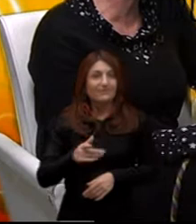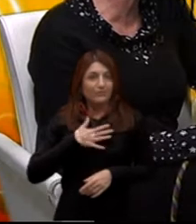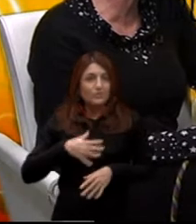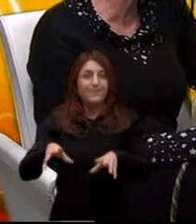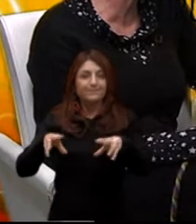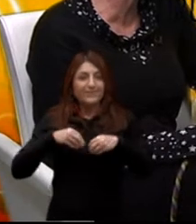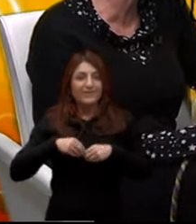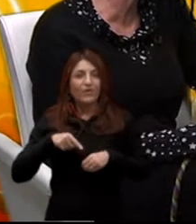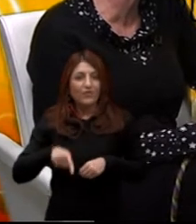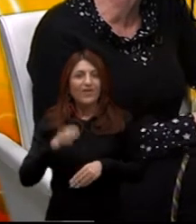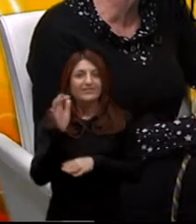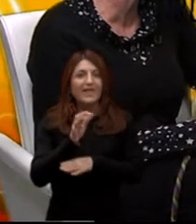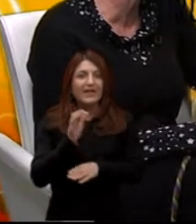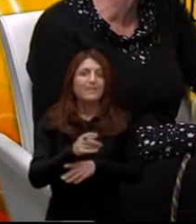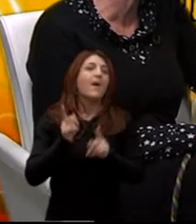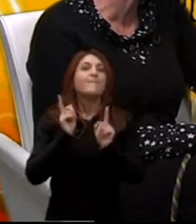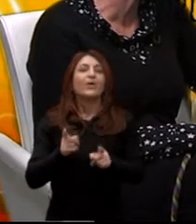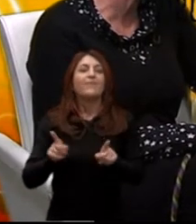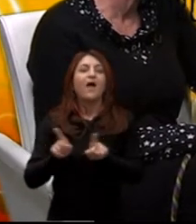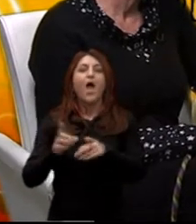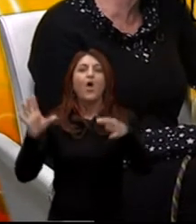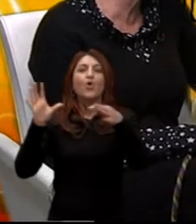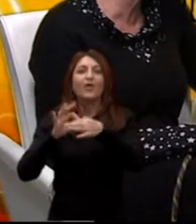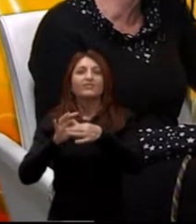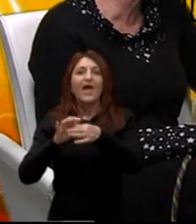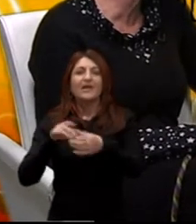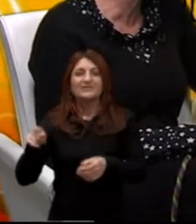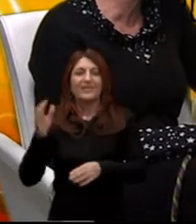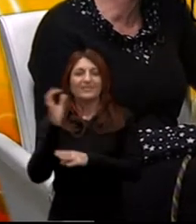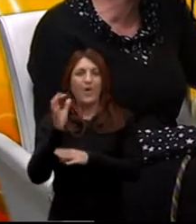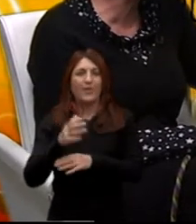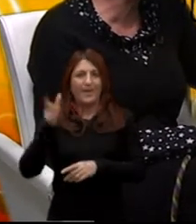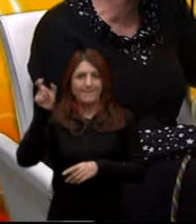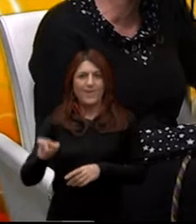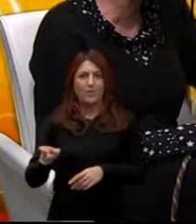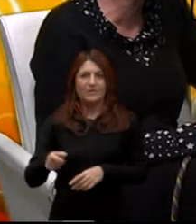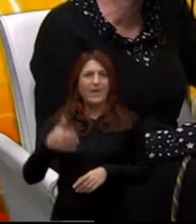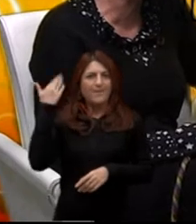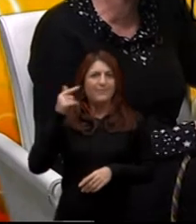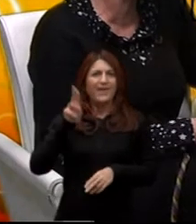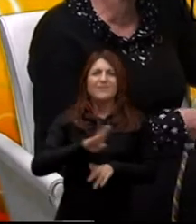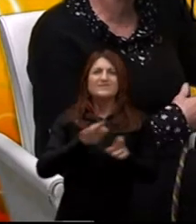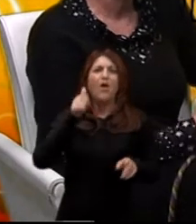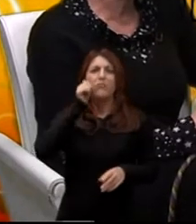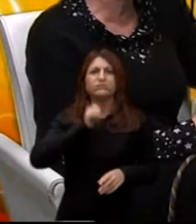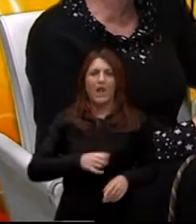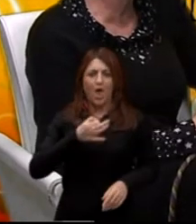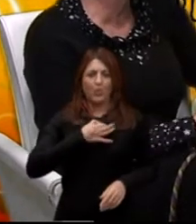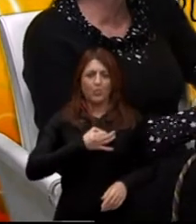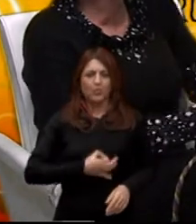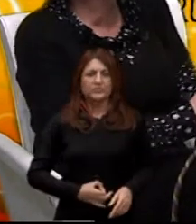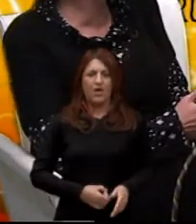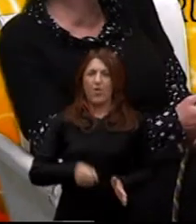imala učinak, isto tako mora ostvariti kontakt sa terapeutom. Prije su svi terapeuti imali bijele kute i dijete već u